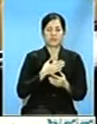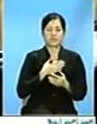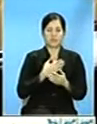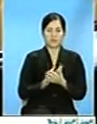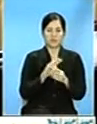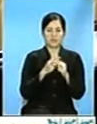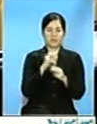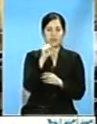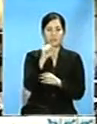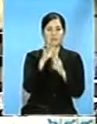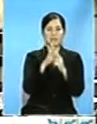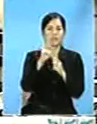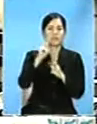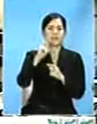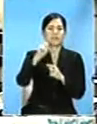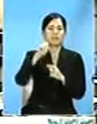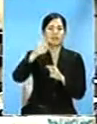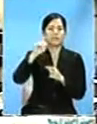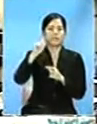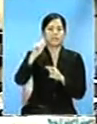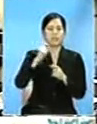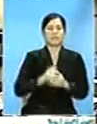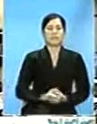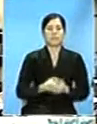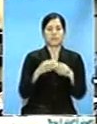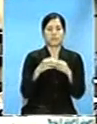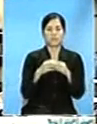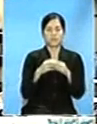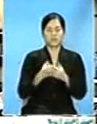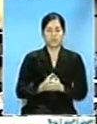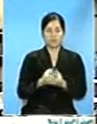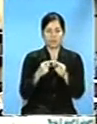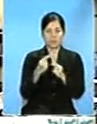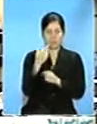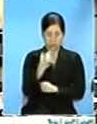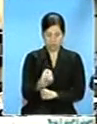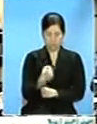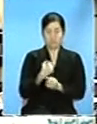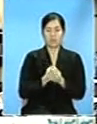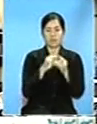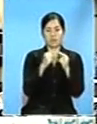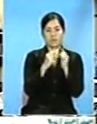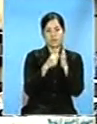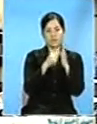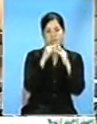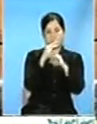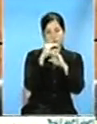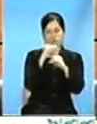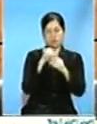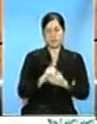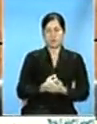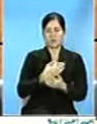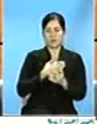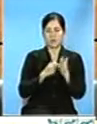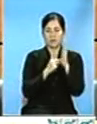ชะสมาชิกสภาผู้แทนราษฎรพรรคประชาธิปัตย์จากจังหวัดระยองผมประท้วงท่านประธานนะครับคงไม่